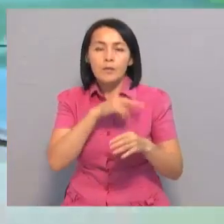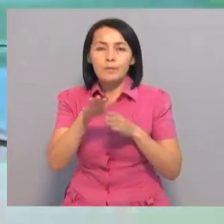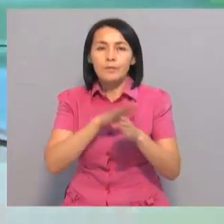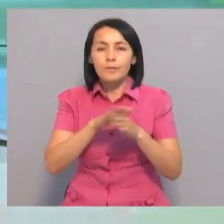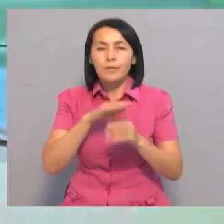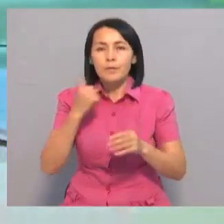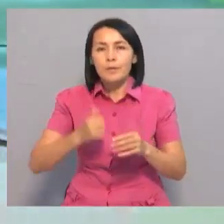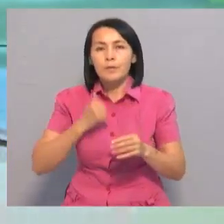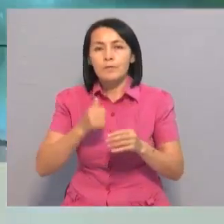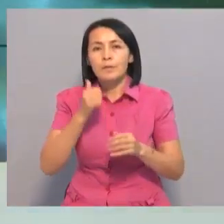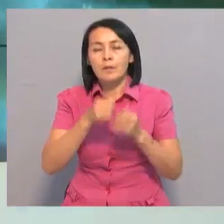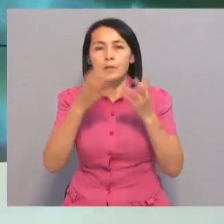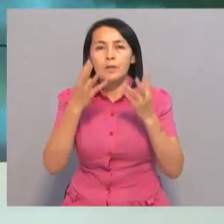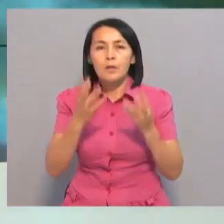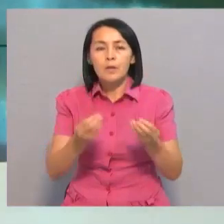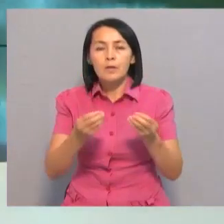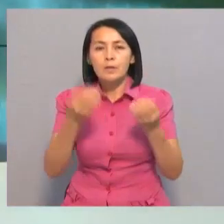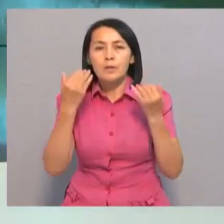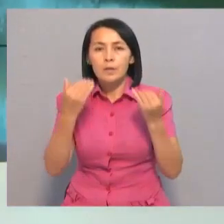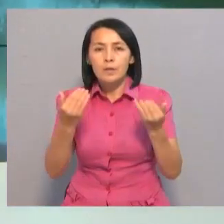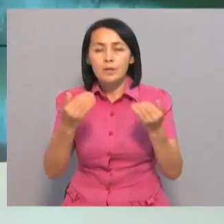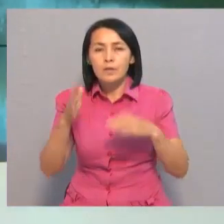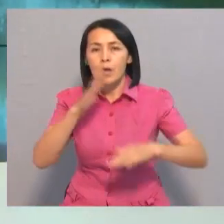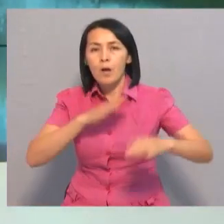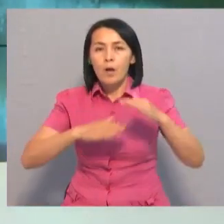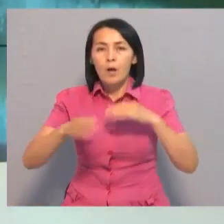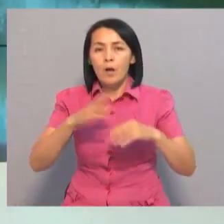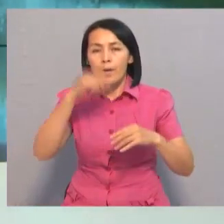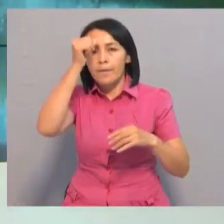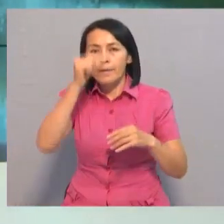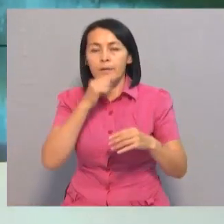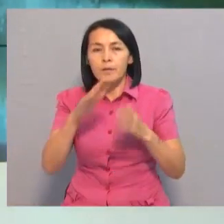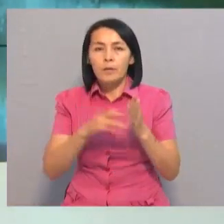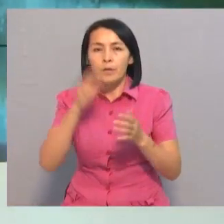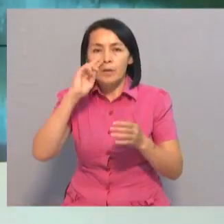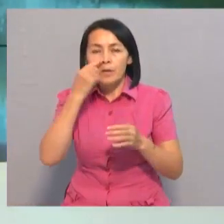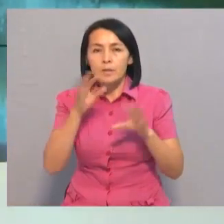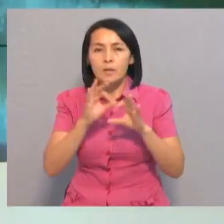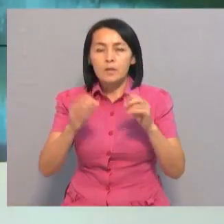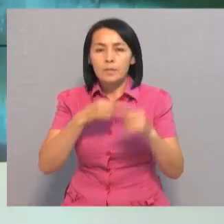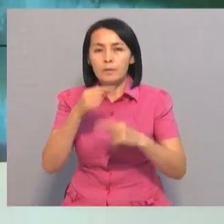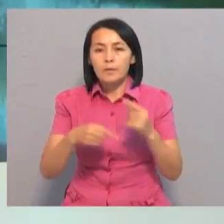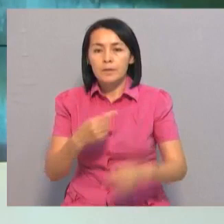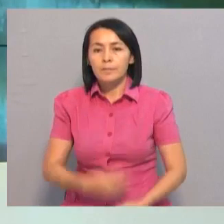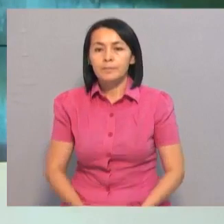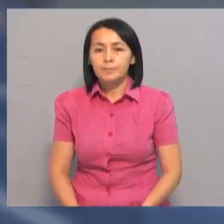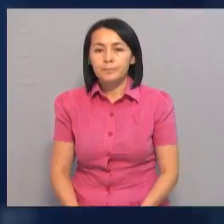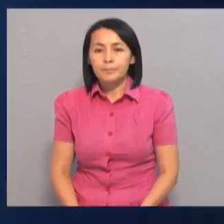ведутся активно с апреля месяца. О событиях в период купального сезона в городе Шымкент расскажем в сюжете.